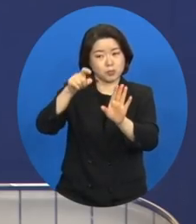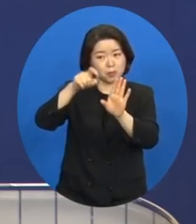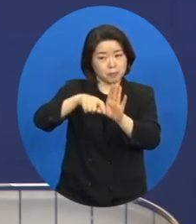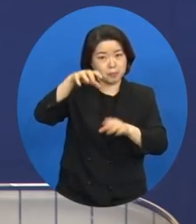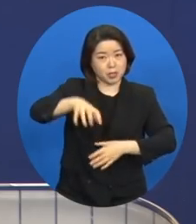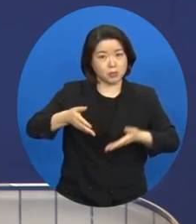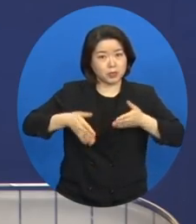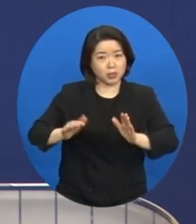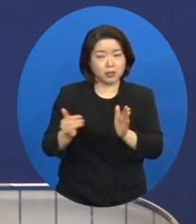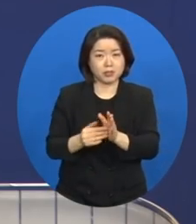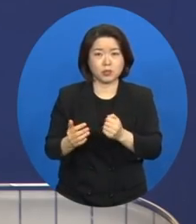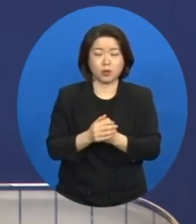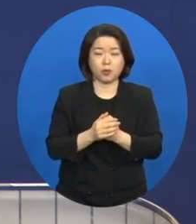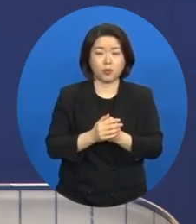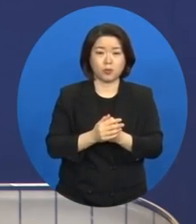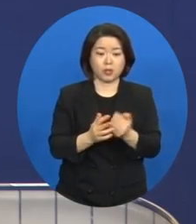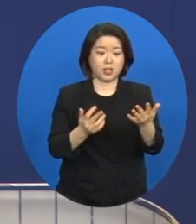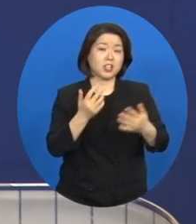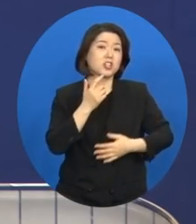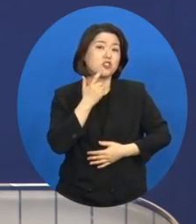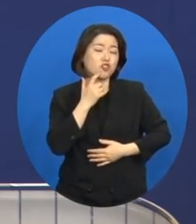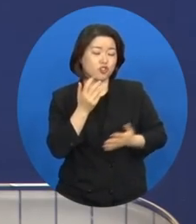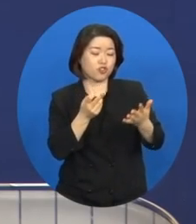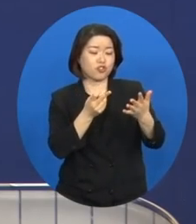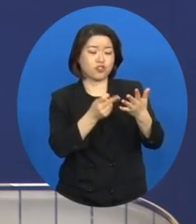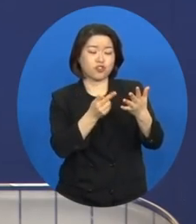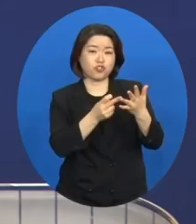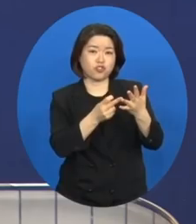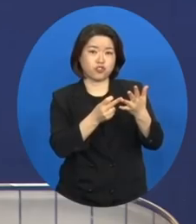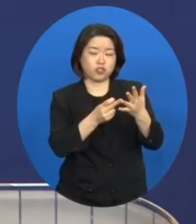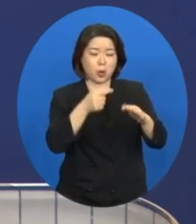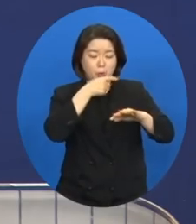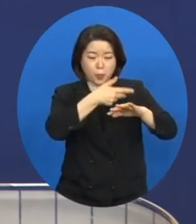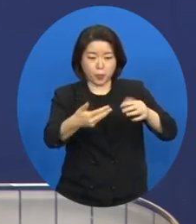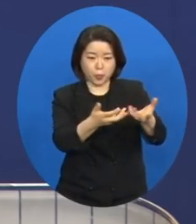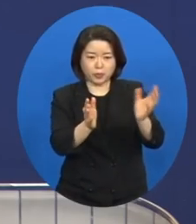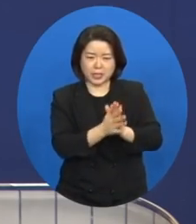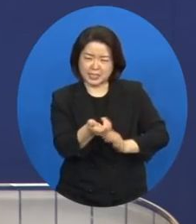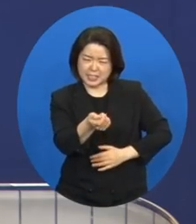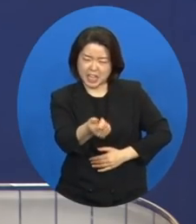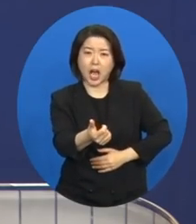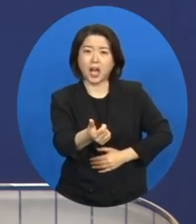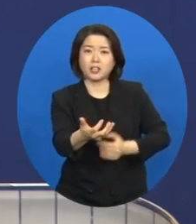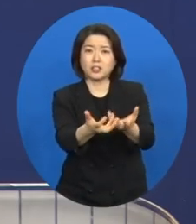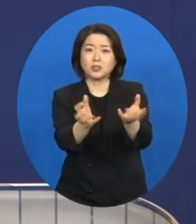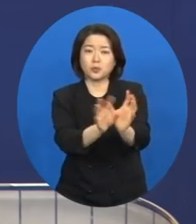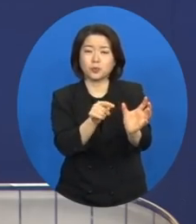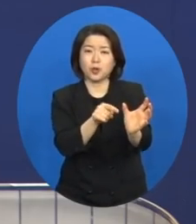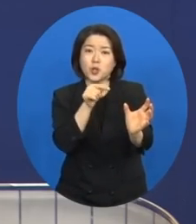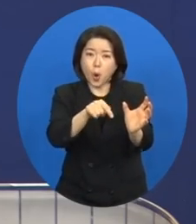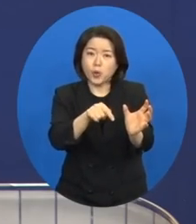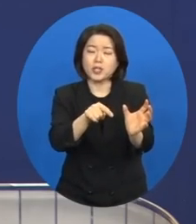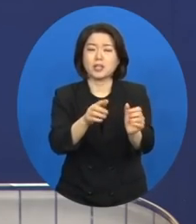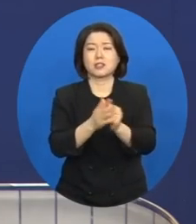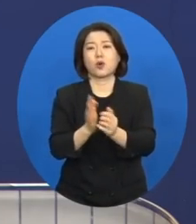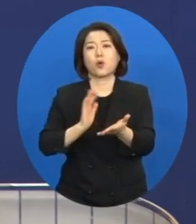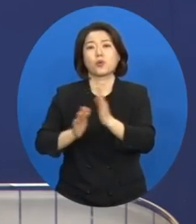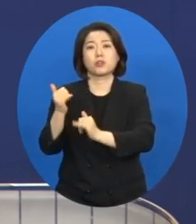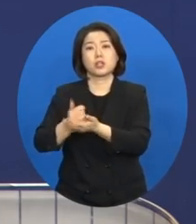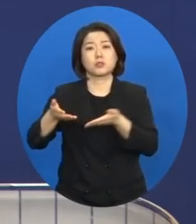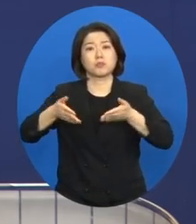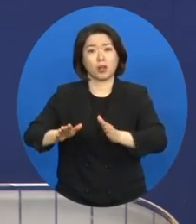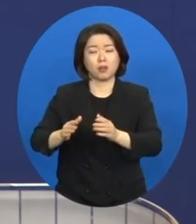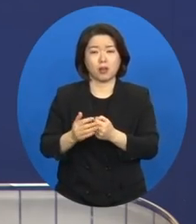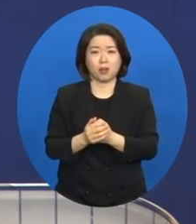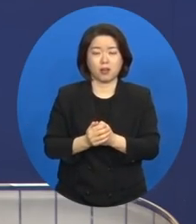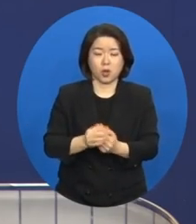베들레헴은 굉장히 유다의 족속 가운데서 작은 족속, 작은 마을이라고 했죠. 거기서 이스라엘의 왕이 태어난다는 거예요. 그분은 누일 자리가